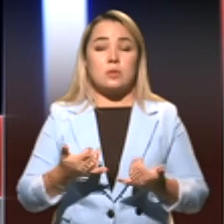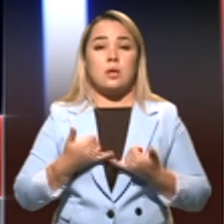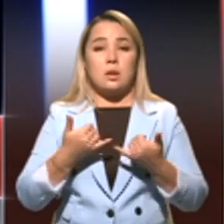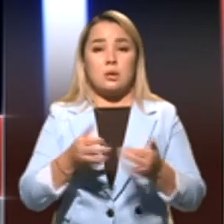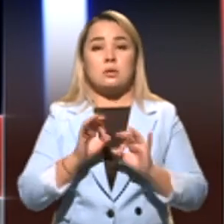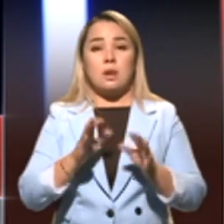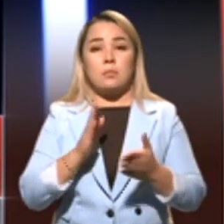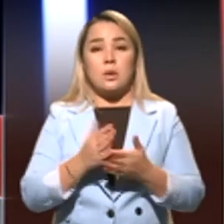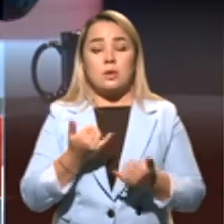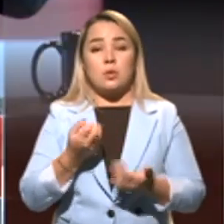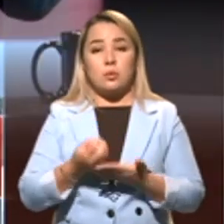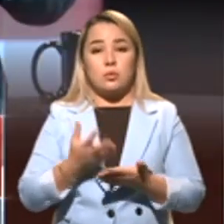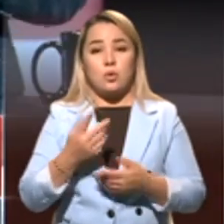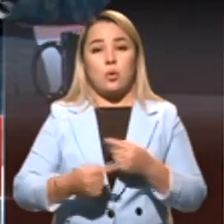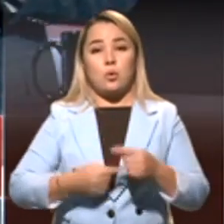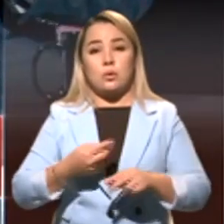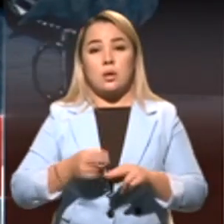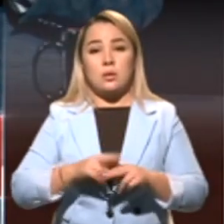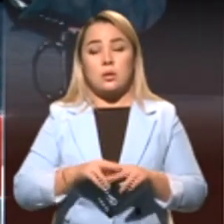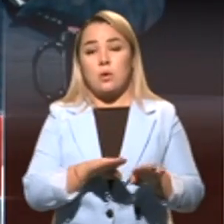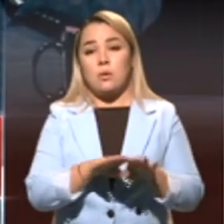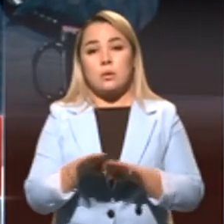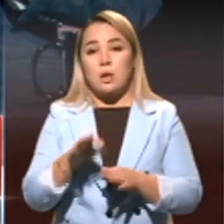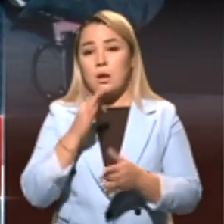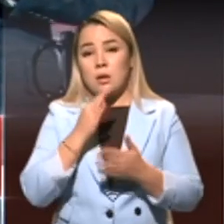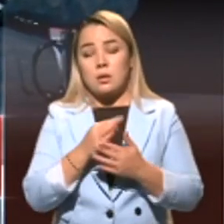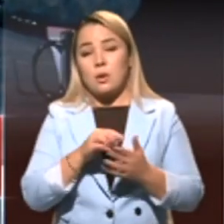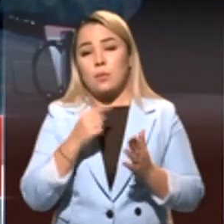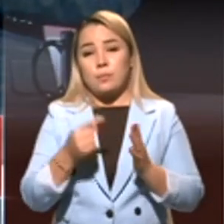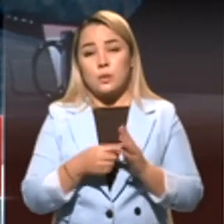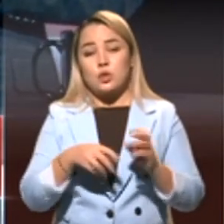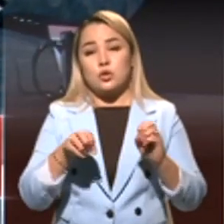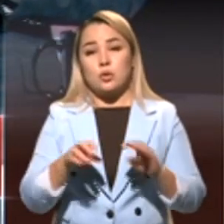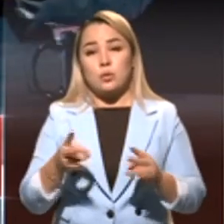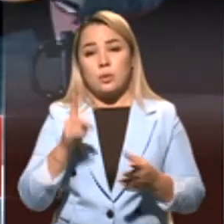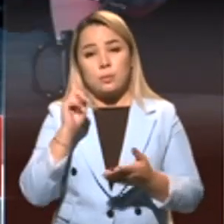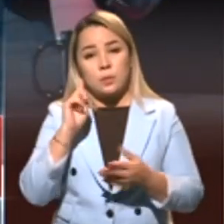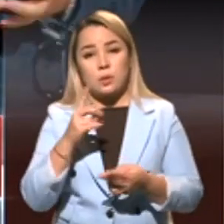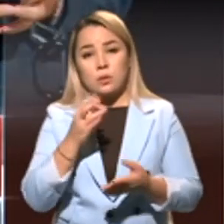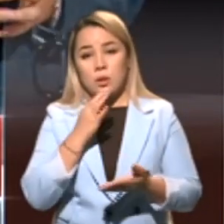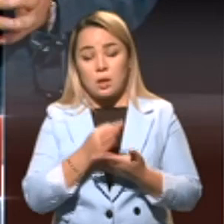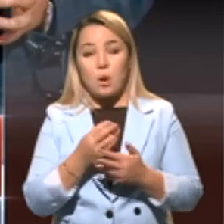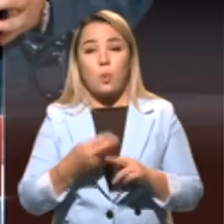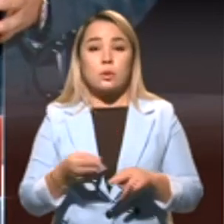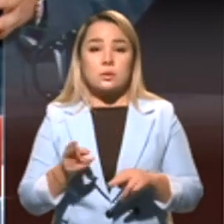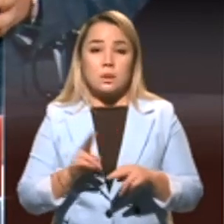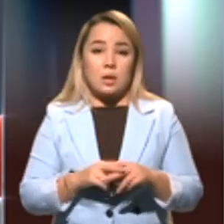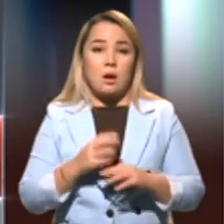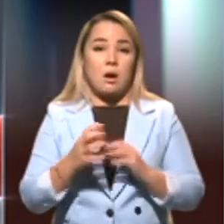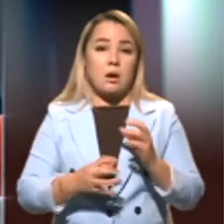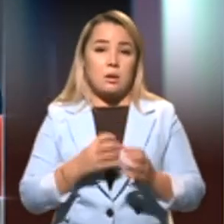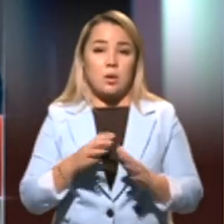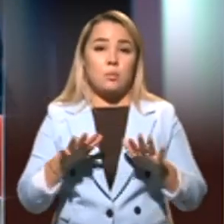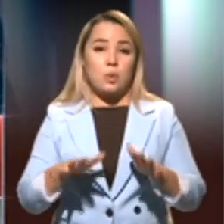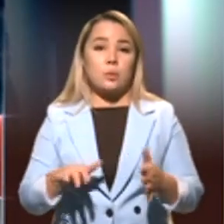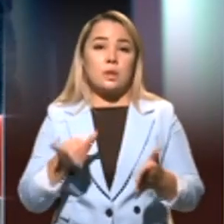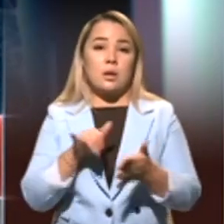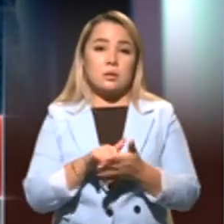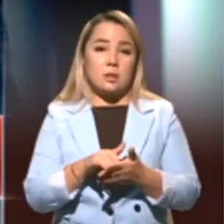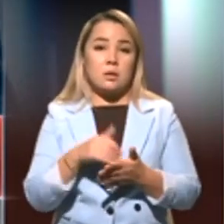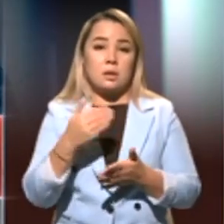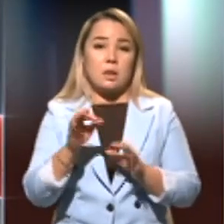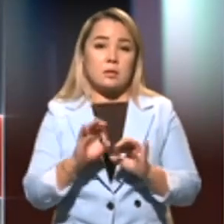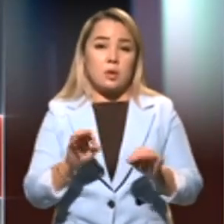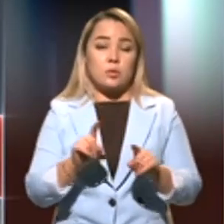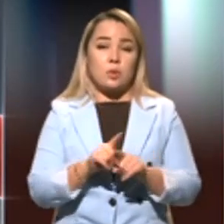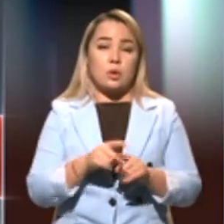негізгі құндылық ортаға мәселені қойып, оны шеше білу. Ал енді осындай әлемде орын алып отырған жаңағы сіз